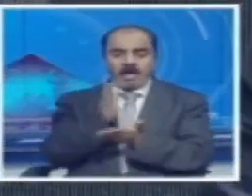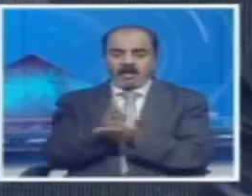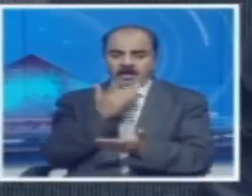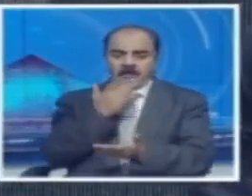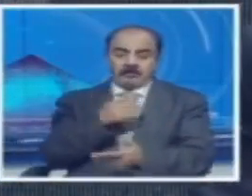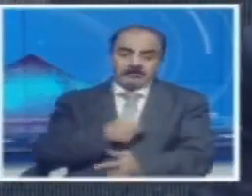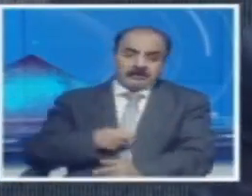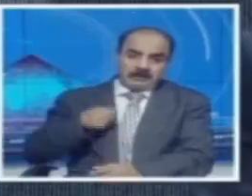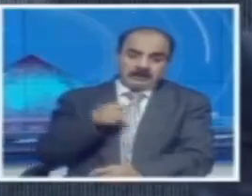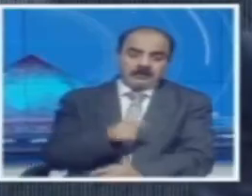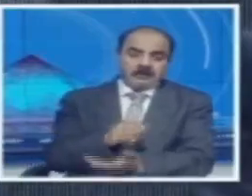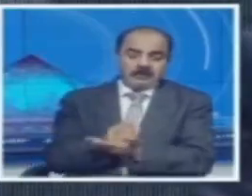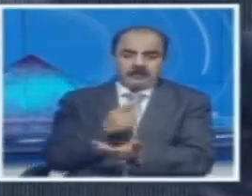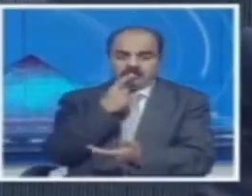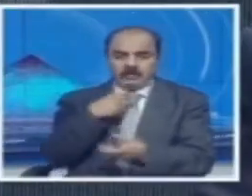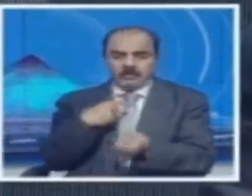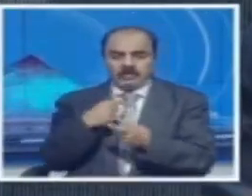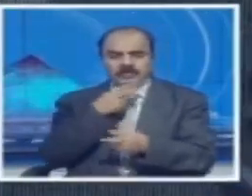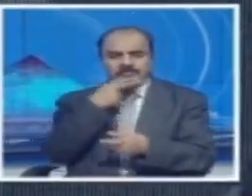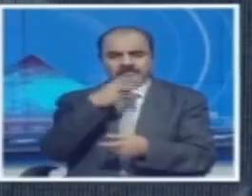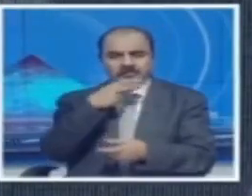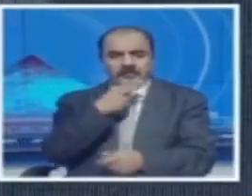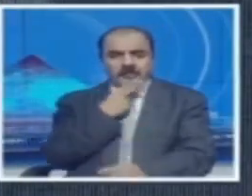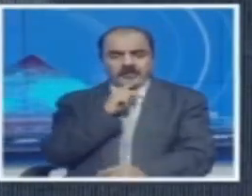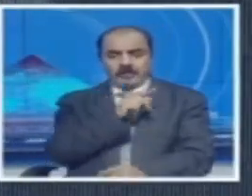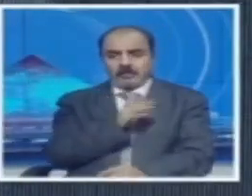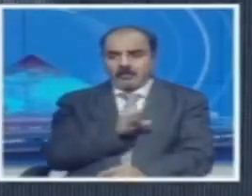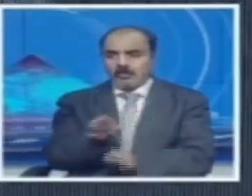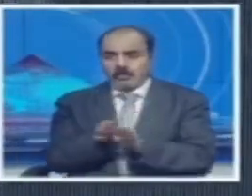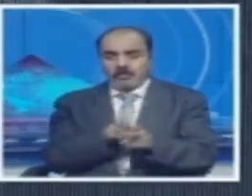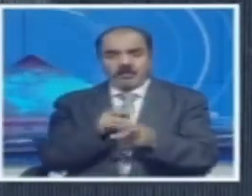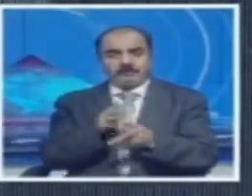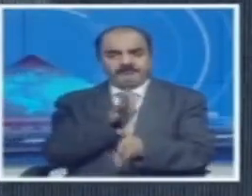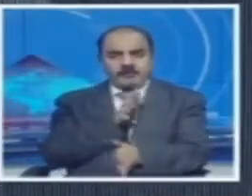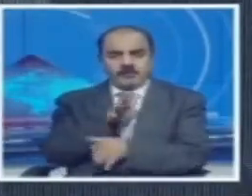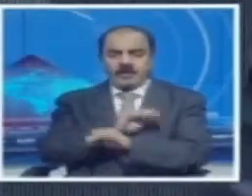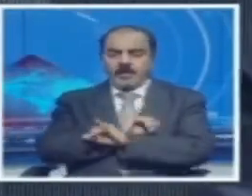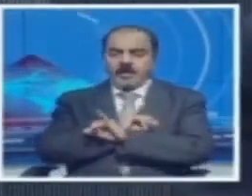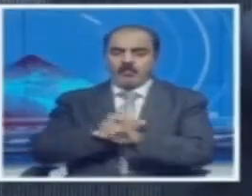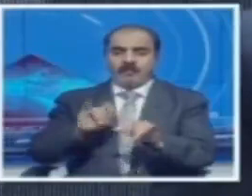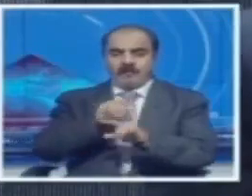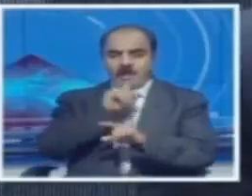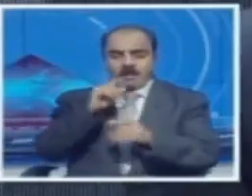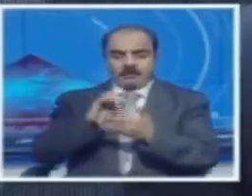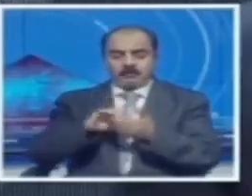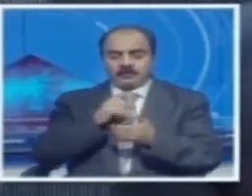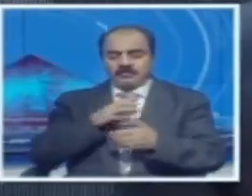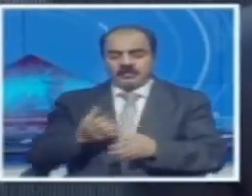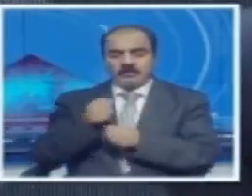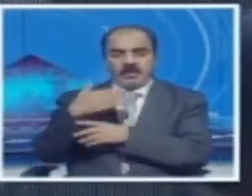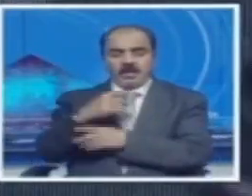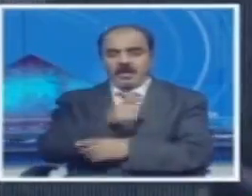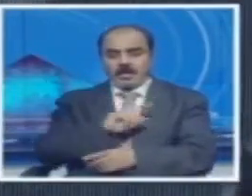فضلا عن احترافها الكذب وخلفها لكل العهود والوعود والمواثيق الوطنية